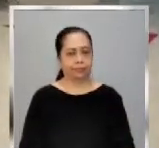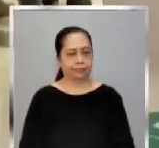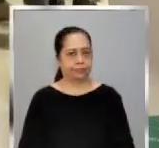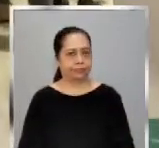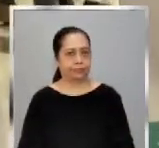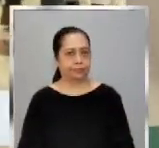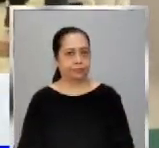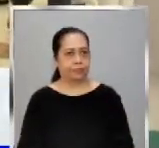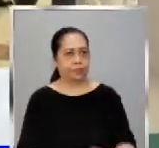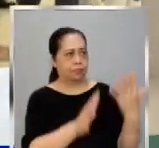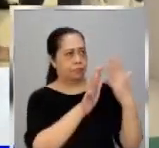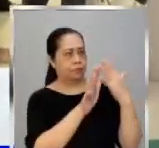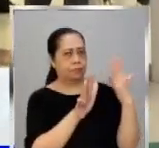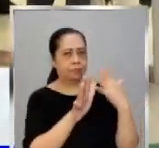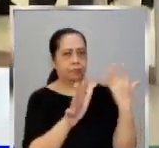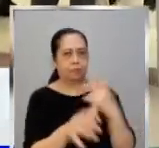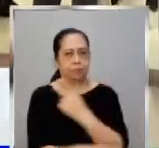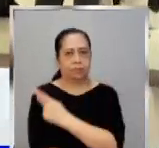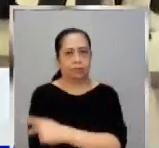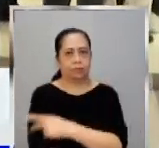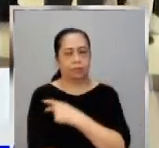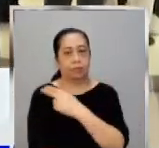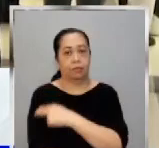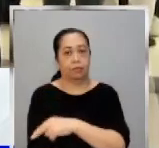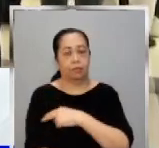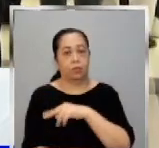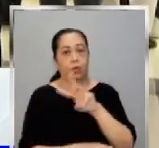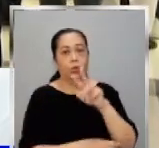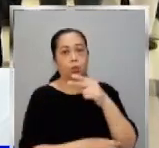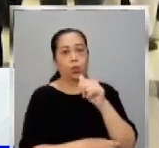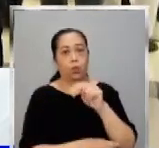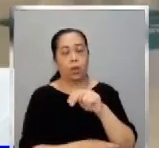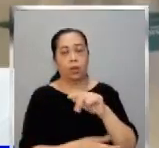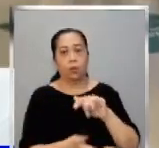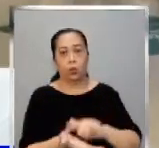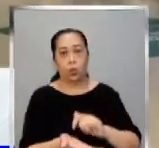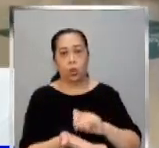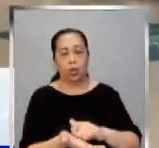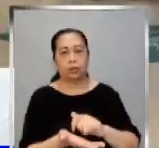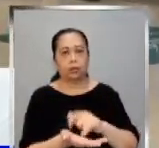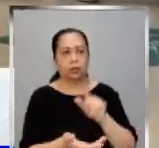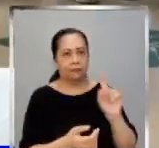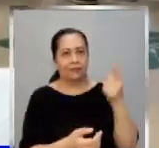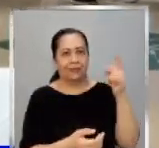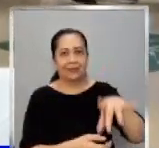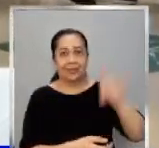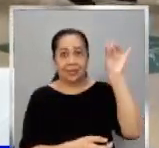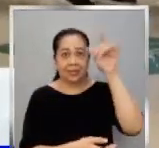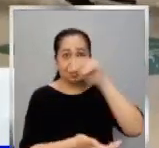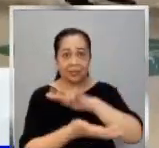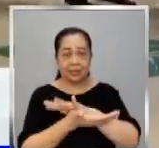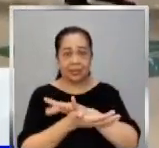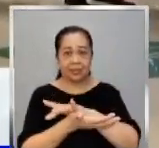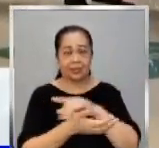Mahaba ang pila ng mga pasyente sa ospital sa Wuhan sa China kung saan unang na-detect ang naturang sakit noong 2019 batay sa ulat